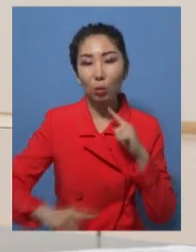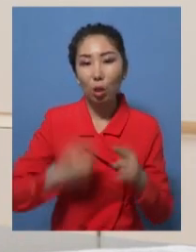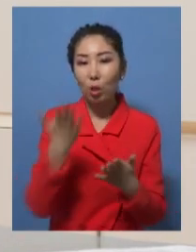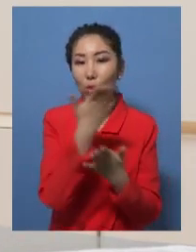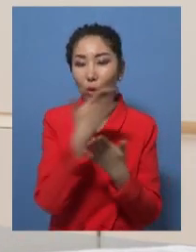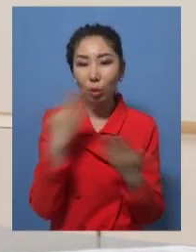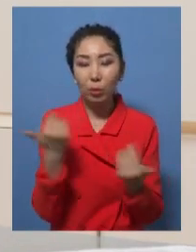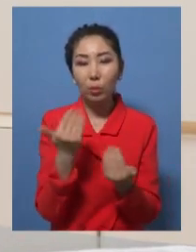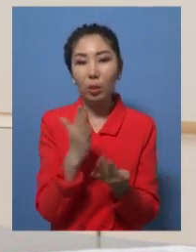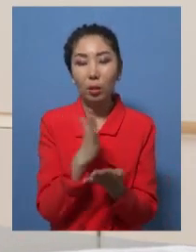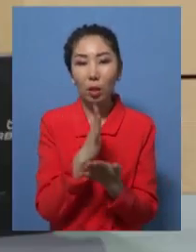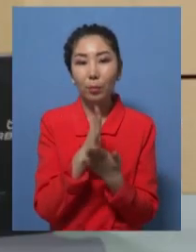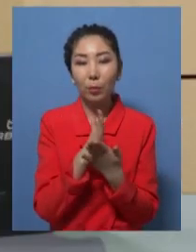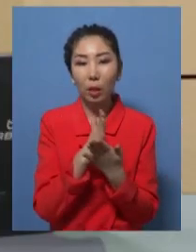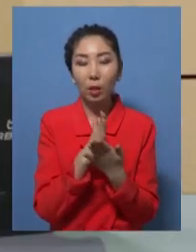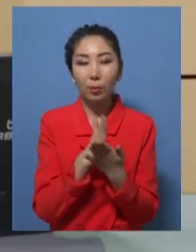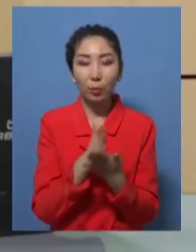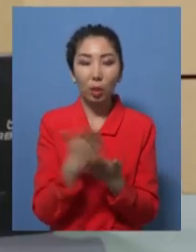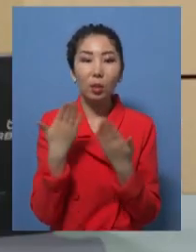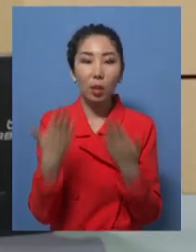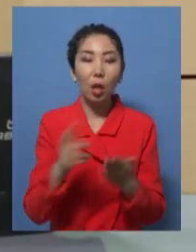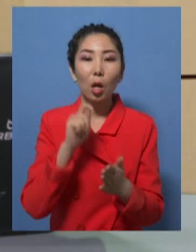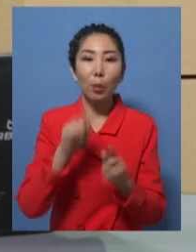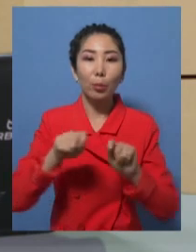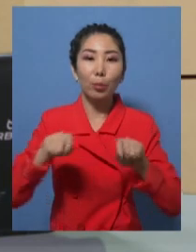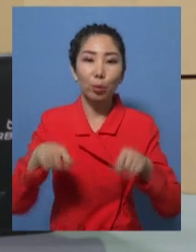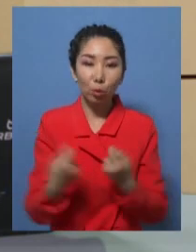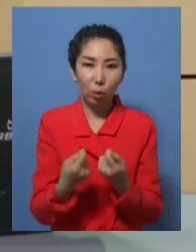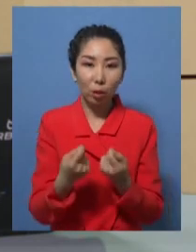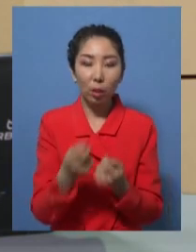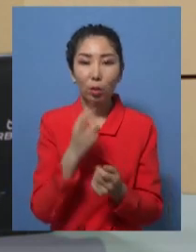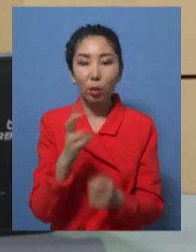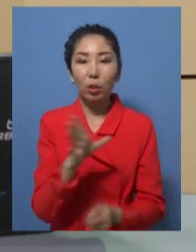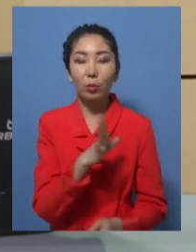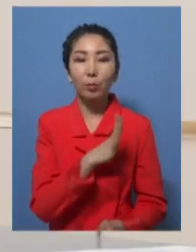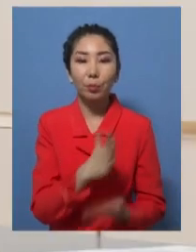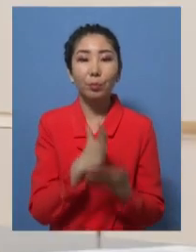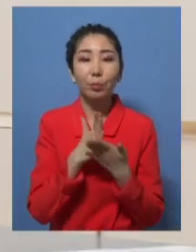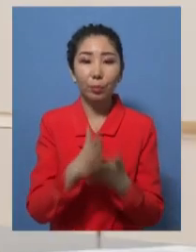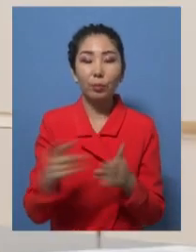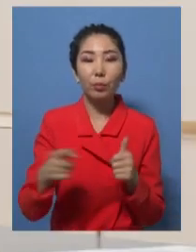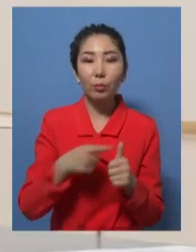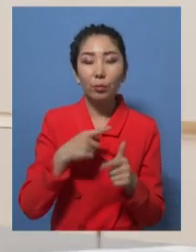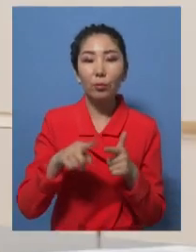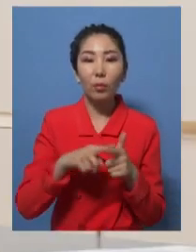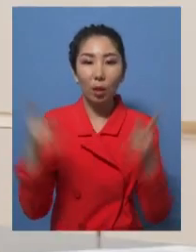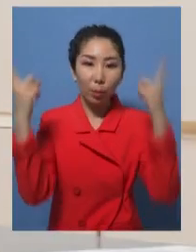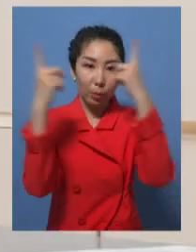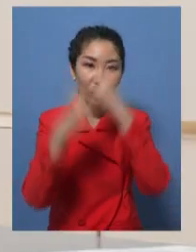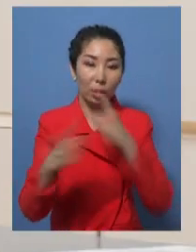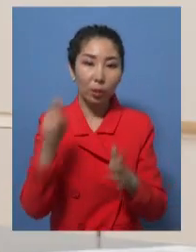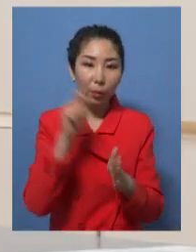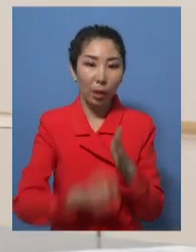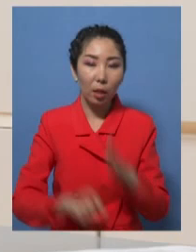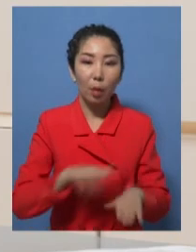мен берген жоқпын деген кезде, онда сізге жаңағы бұзып кіргісі келген сіздің счетыңызға, сондықтан сіз бізге жеке мәліметтеріңізді беріңіз, біз қазір бұғаттаймыз,